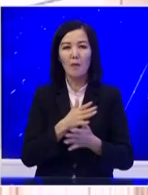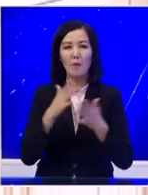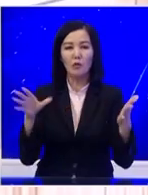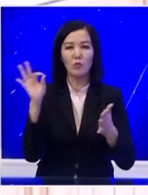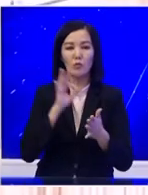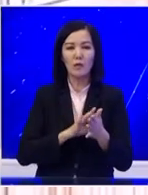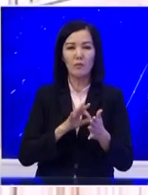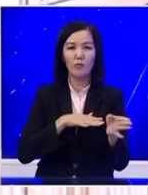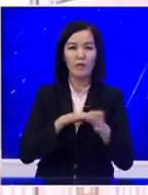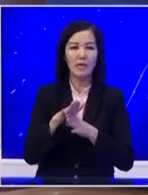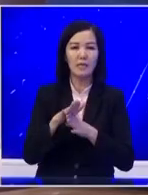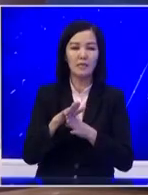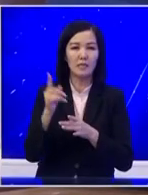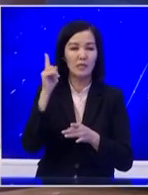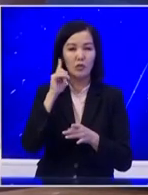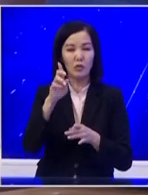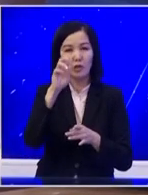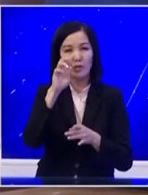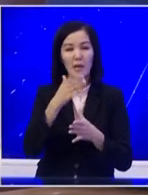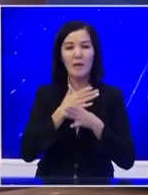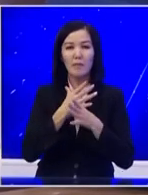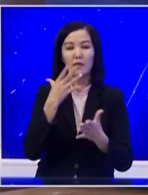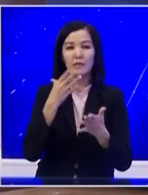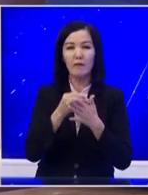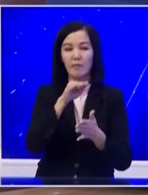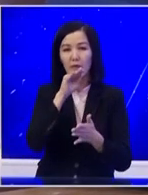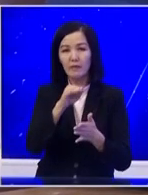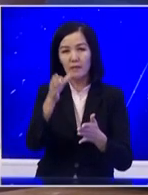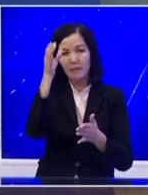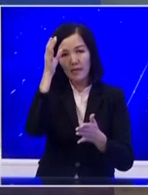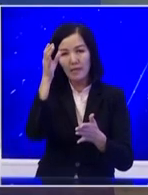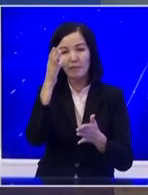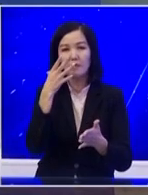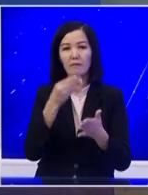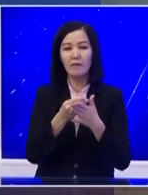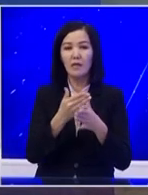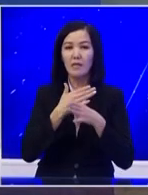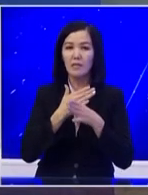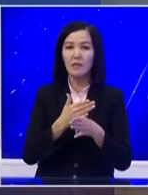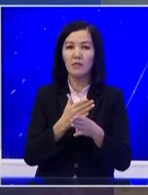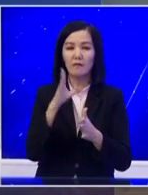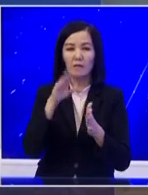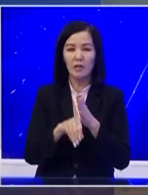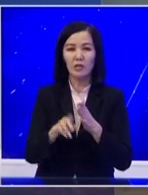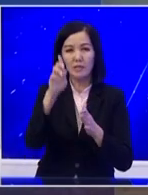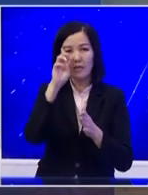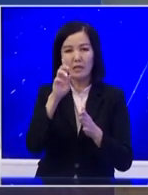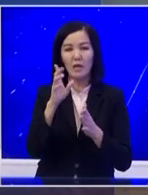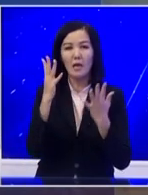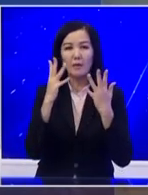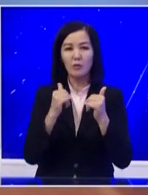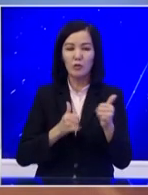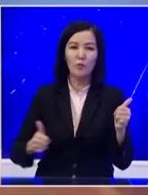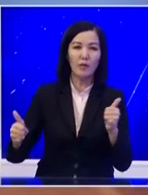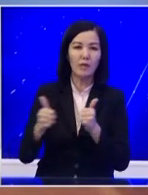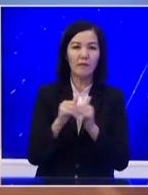реализацию концепции слышащего государства. Благодаря своим профессиональным знаниям и навыкам вы содействуете вхождению нашей страны в число передовых